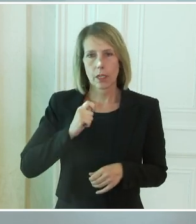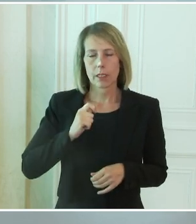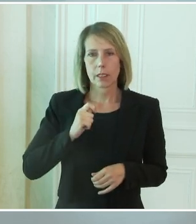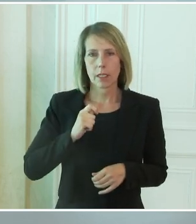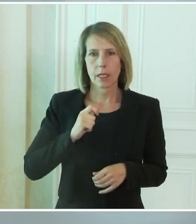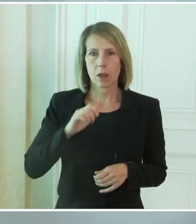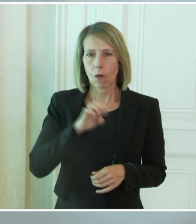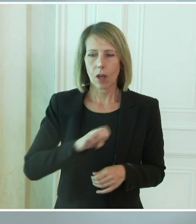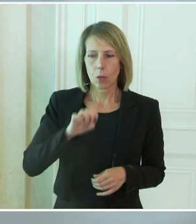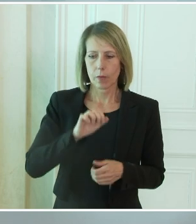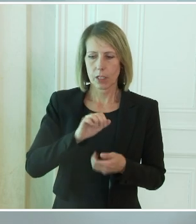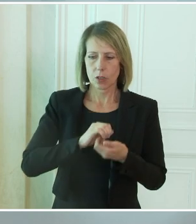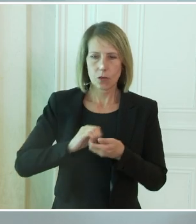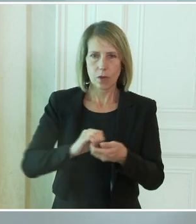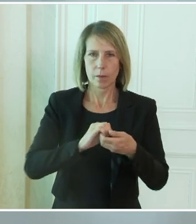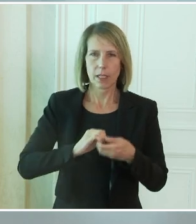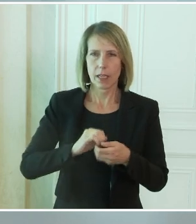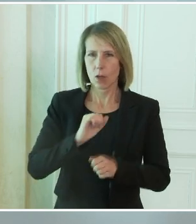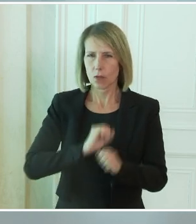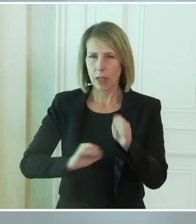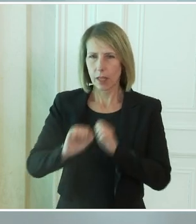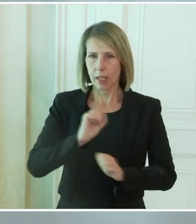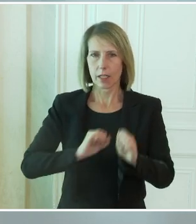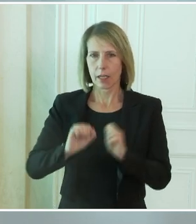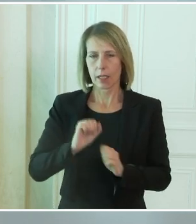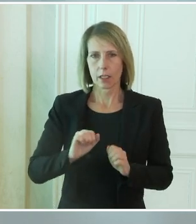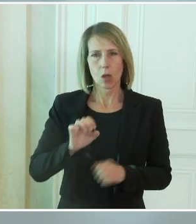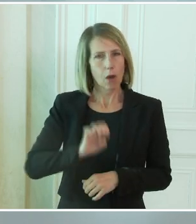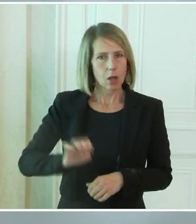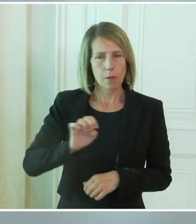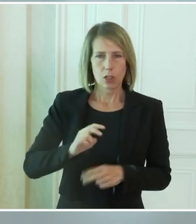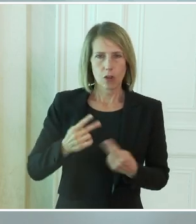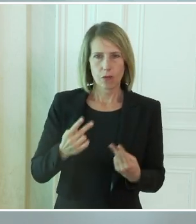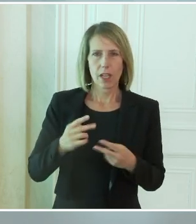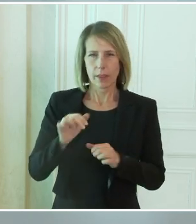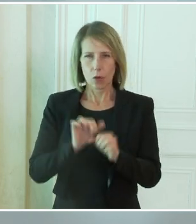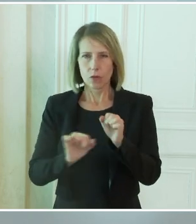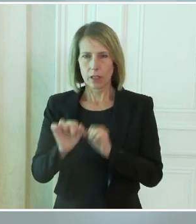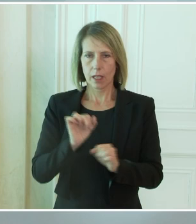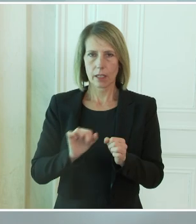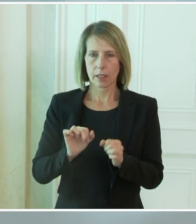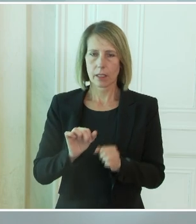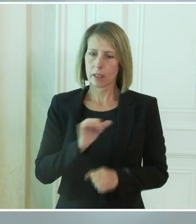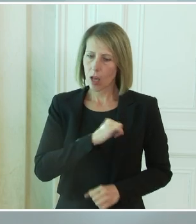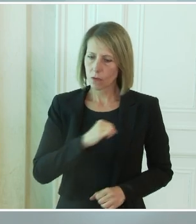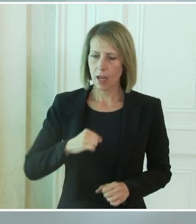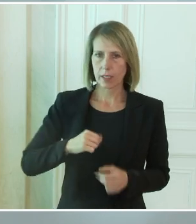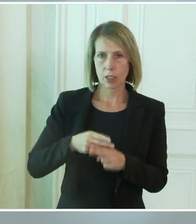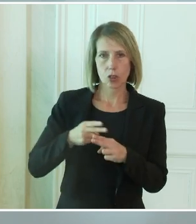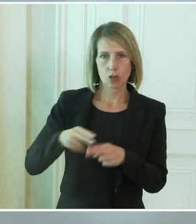europäische Familie verteidigt, europäische Werte verteidigt, auf eigenem